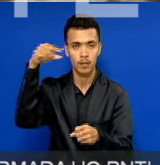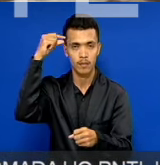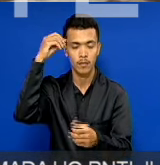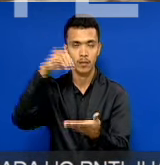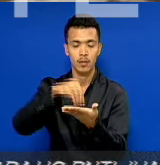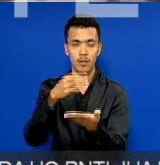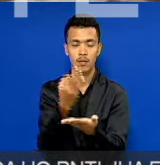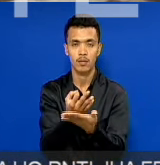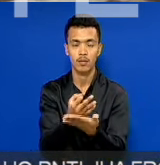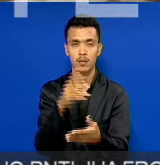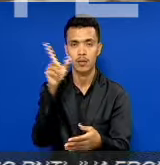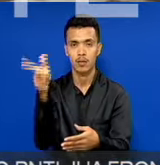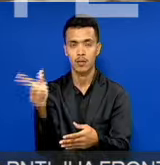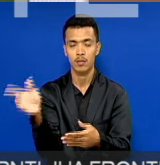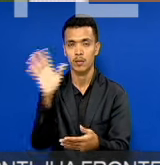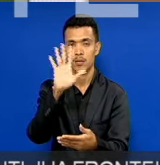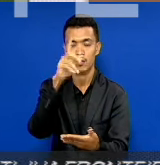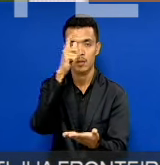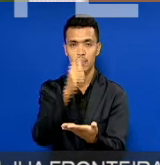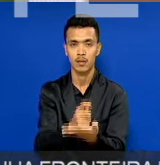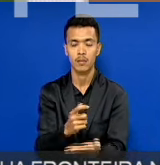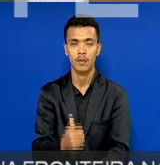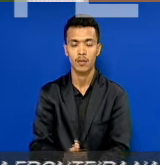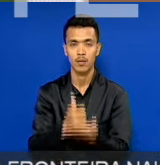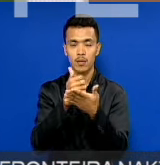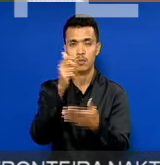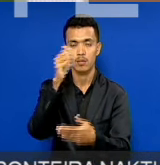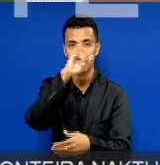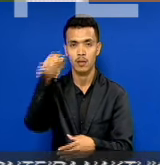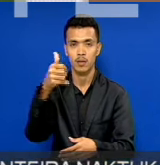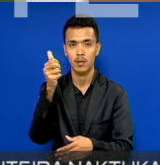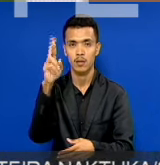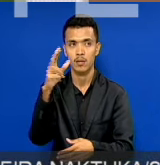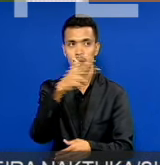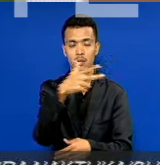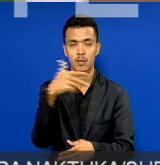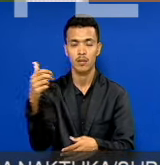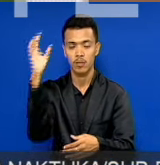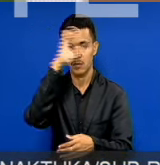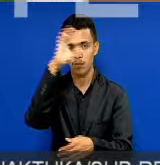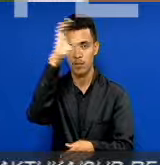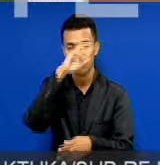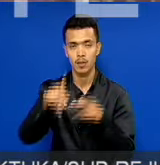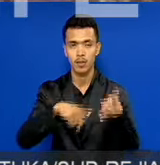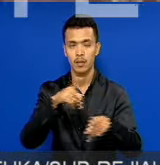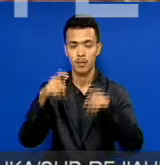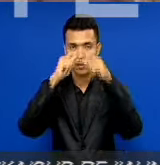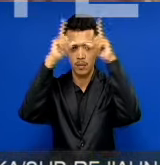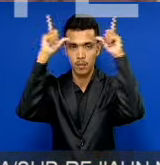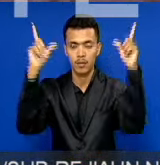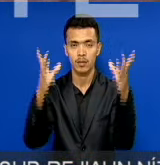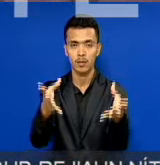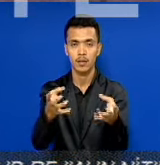ho montante rihun rua nulu resin lima, Hodi azuda Azar Indonesia buka tuir sida daun Timor-Leste sida nebe hakarak fila